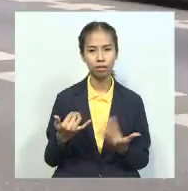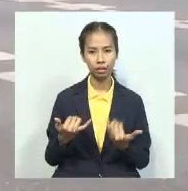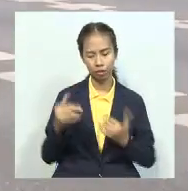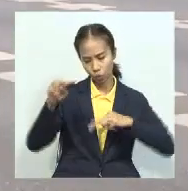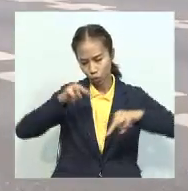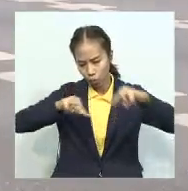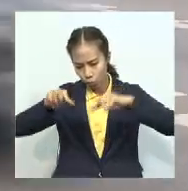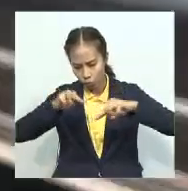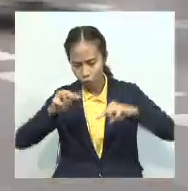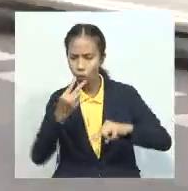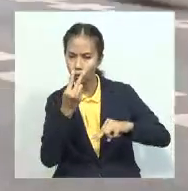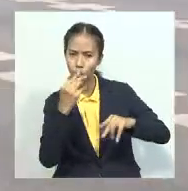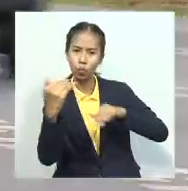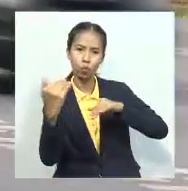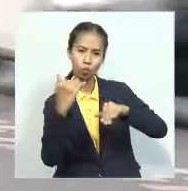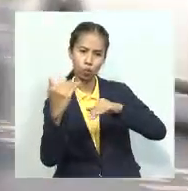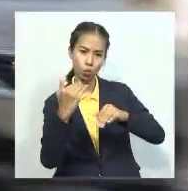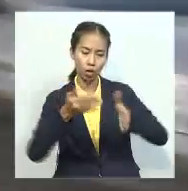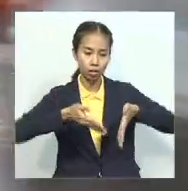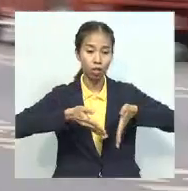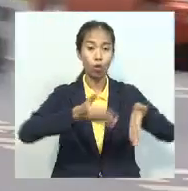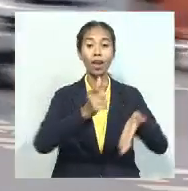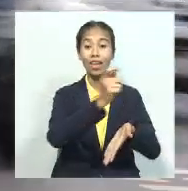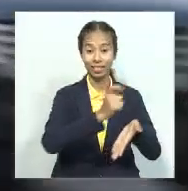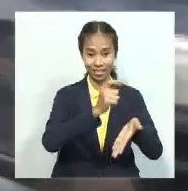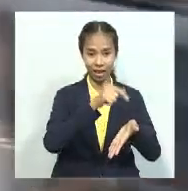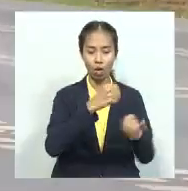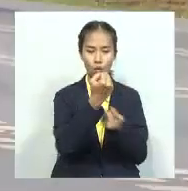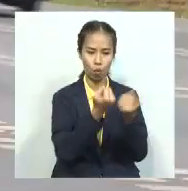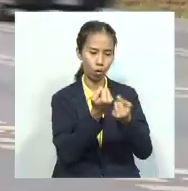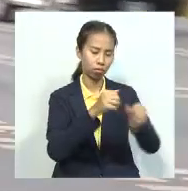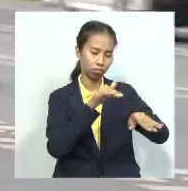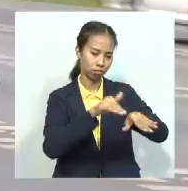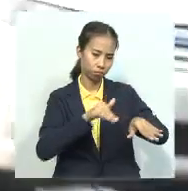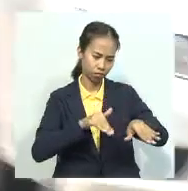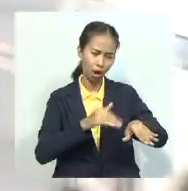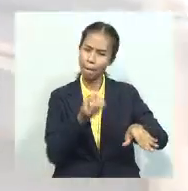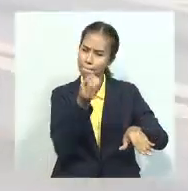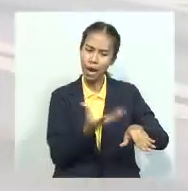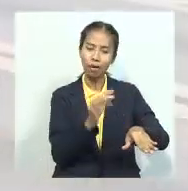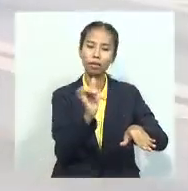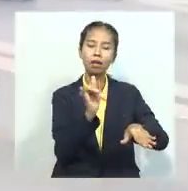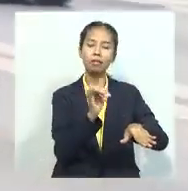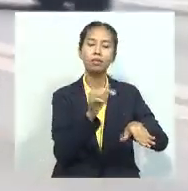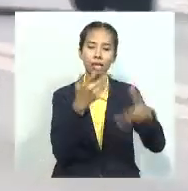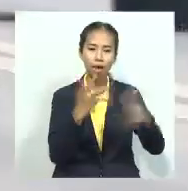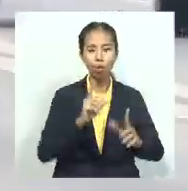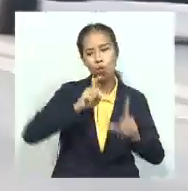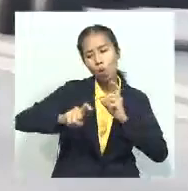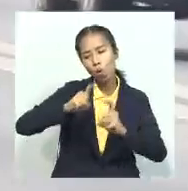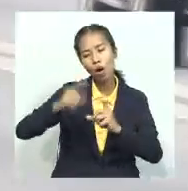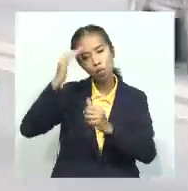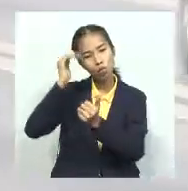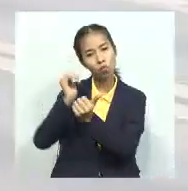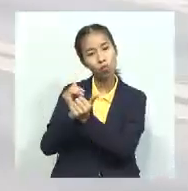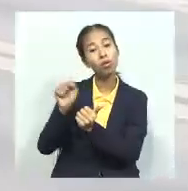จากการสำรวจสภาพการจราจรที่ถนนเอเชียพบว่าปริมาณรถเพิ่มขึ้นจากปกติแต่ยังไม่มากนักซึ่งการสอบถามเจ้าหน้าที่ที่แ